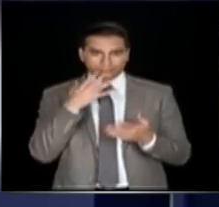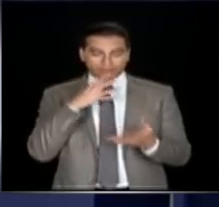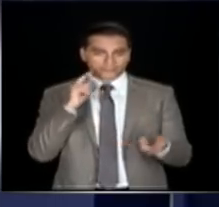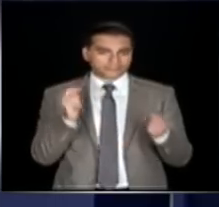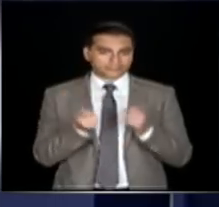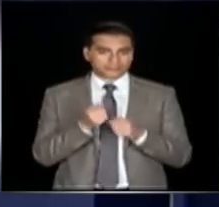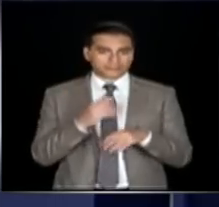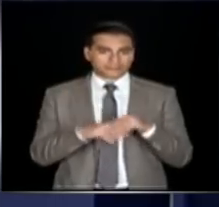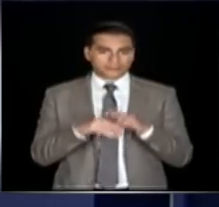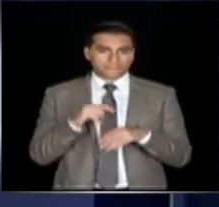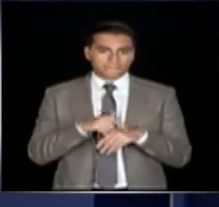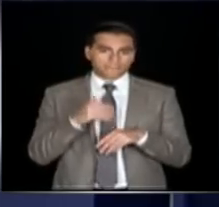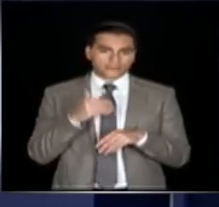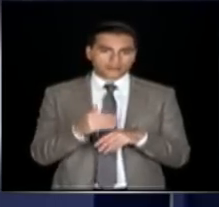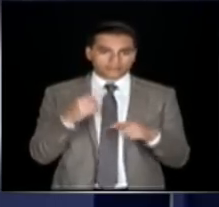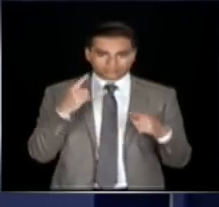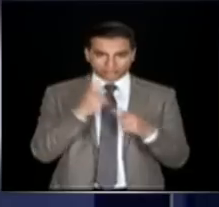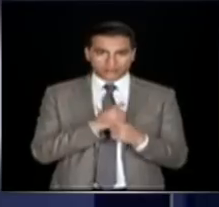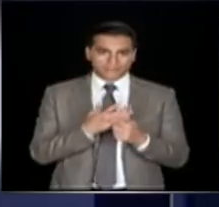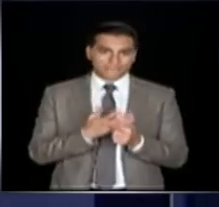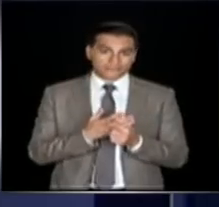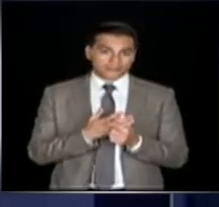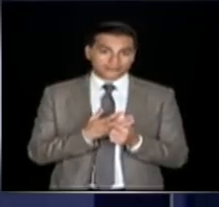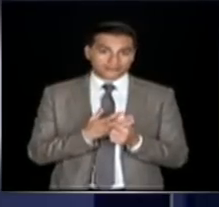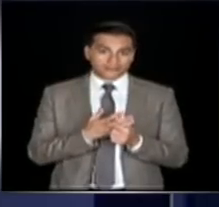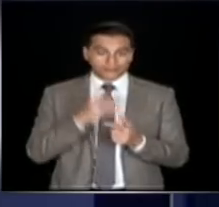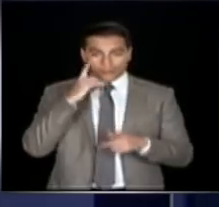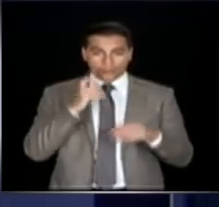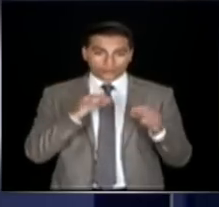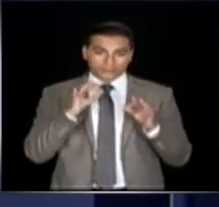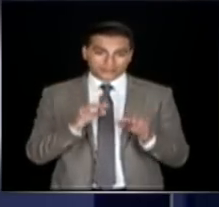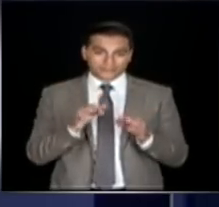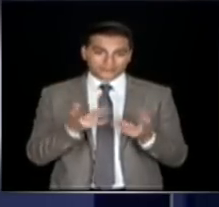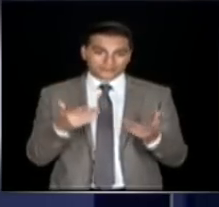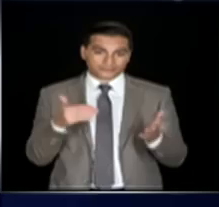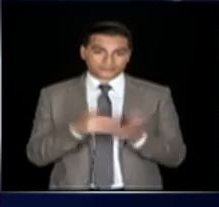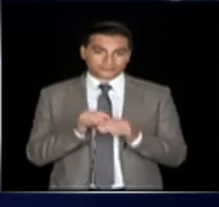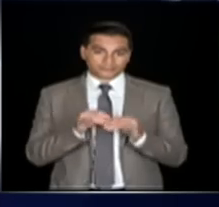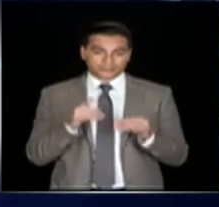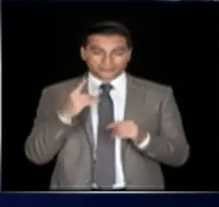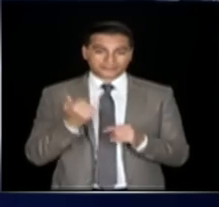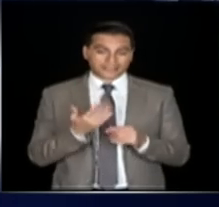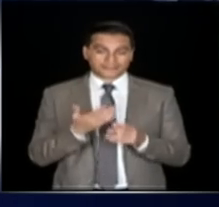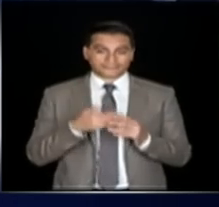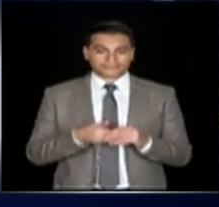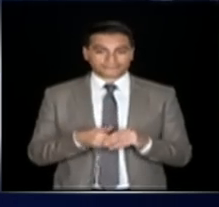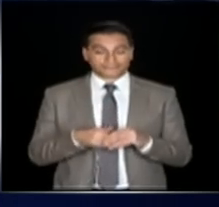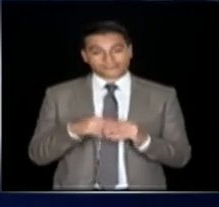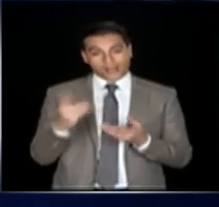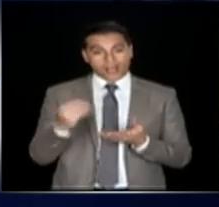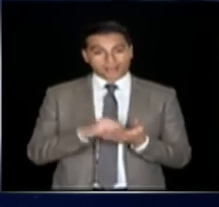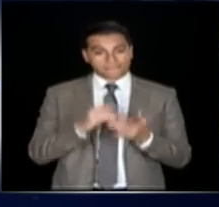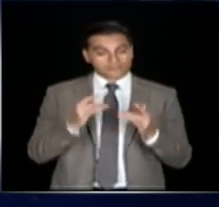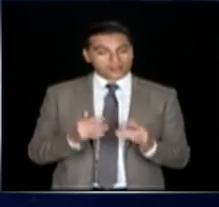كل شويه بنتاخر يعني توترت جامد والموضوع فلت مني يعني. طيب اديك نزلت، شد